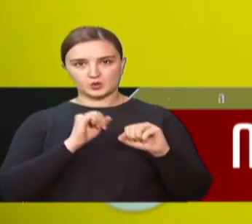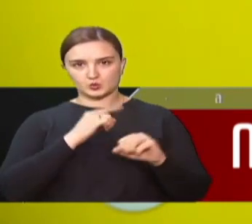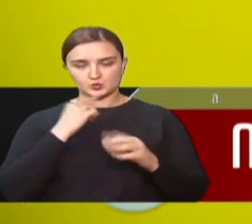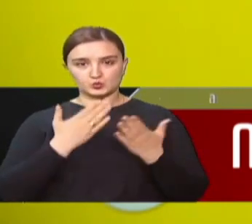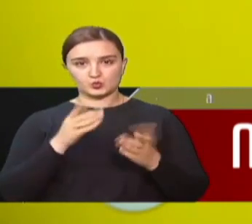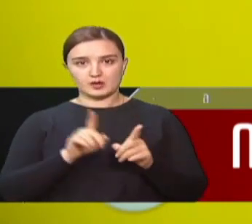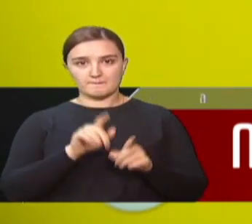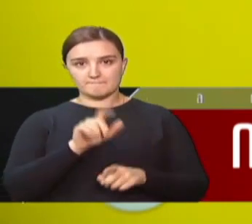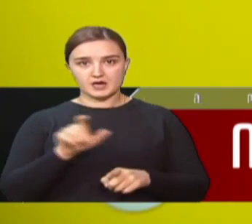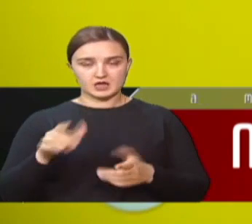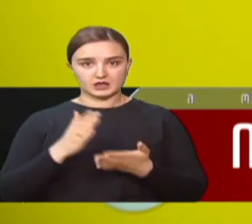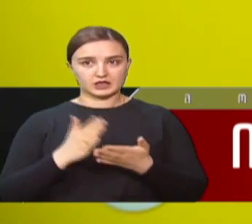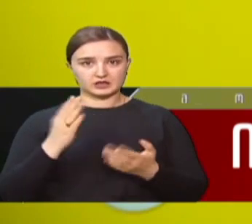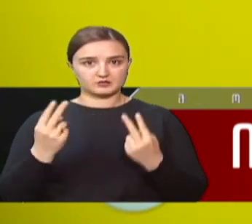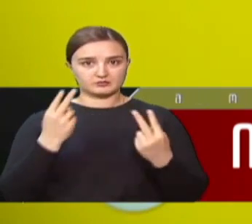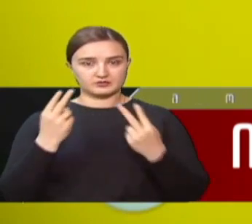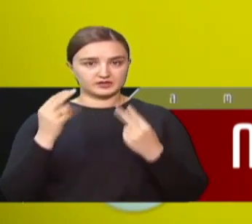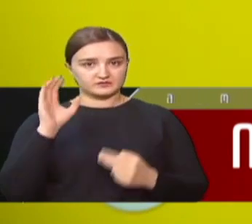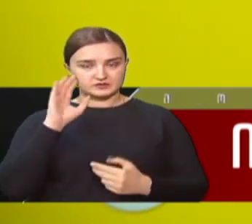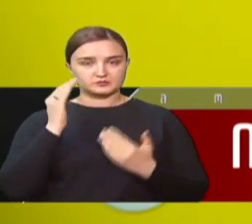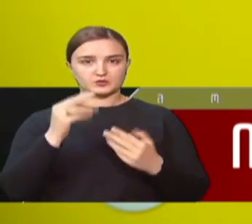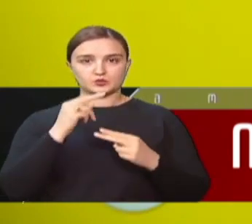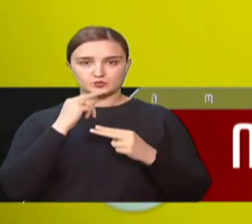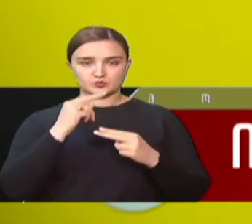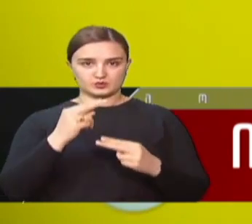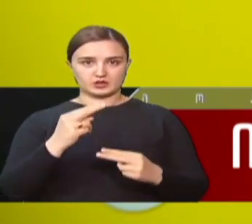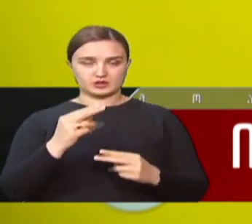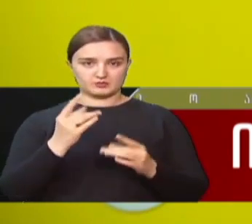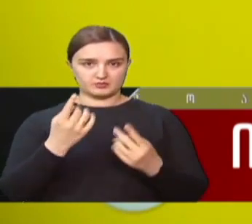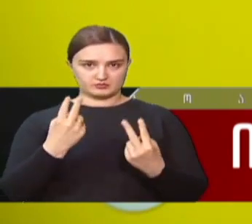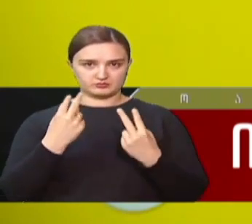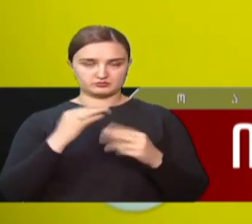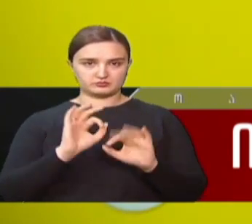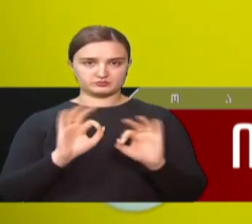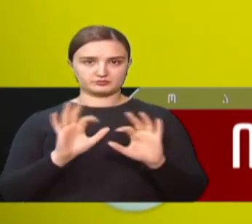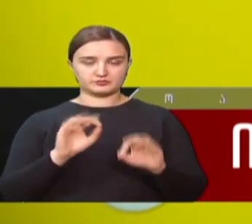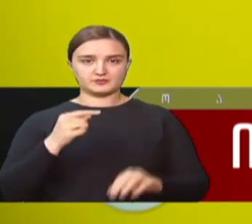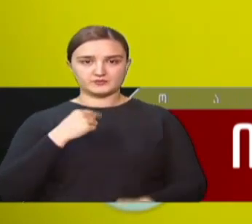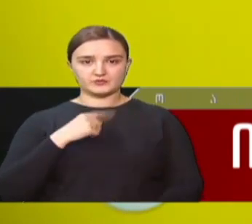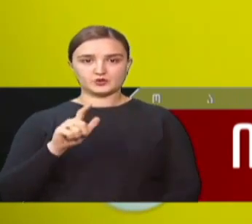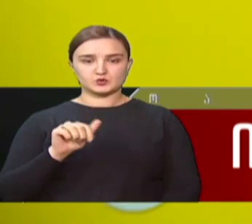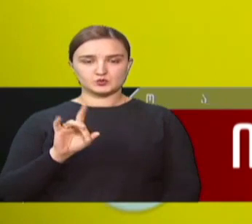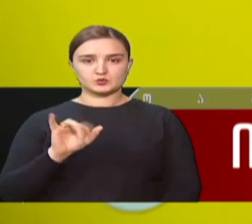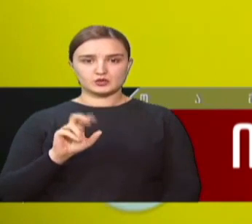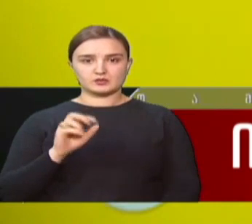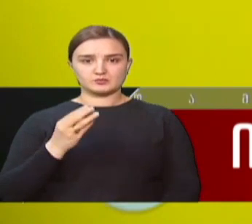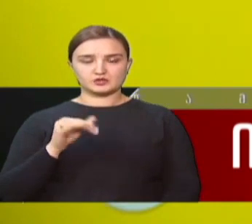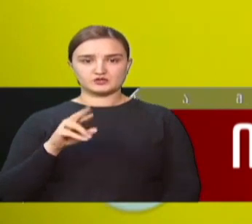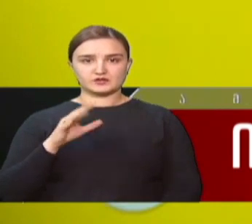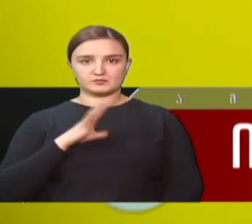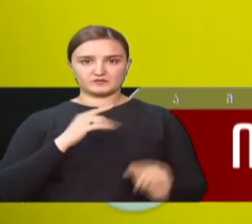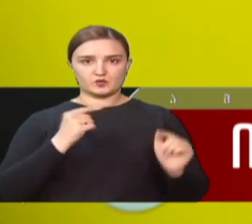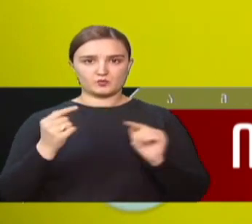თუ კიდე არსებობს და ახლა გვისმენს მათ ყურადღებას, მივაპყრობ იმ ფაქტს, რომ მე სალომე ზურაბიშვილის ოპონენტი